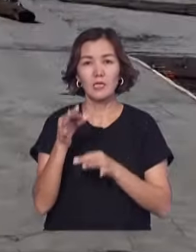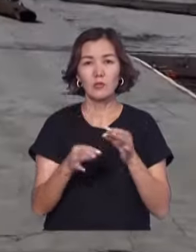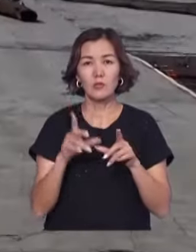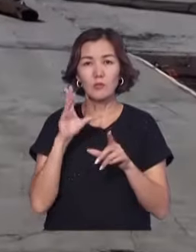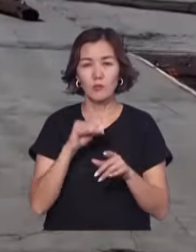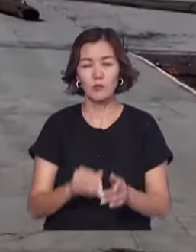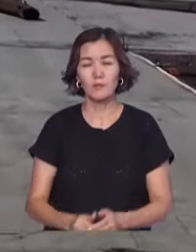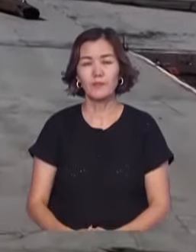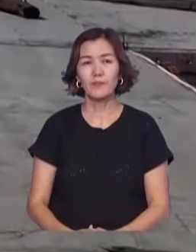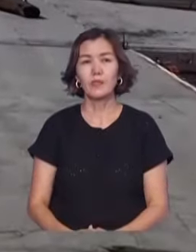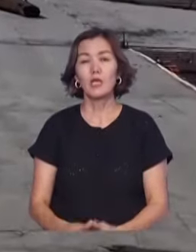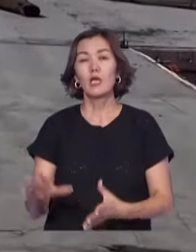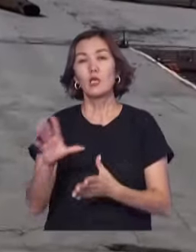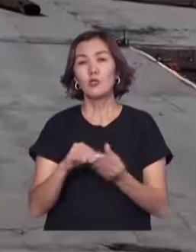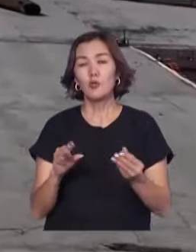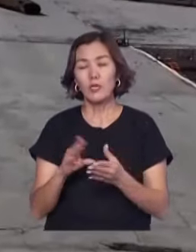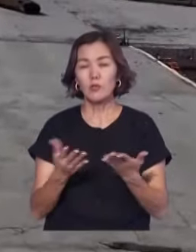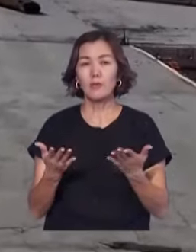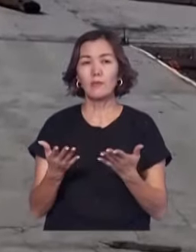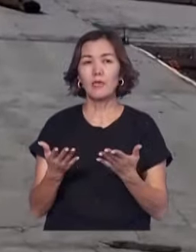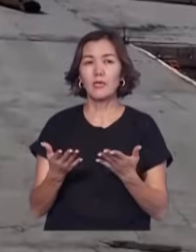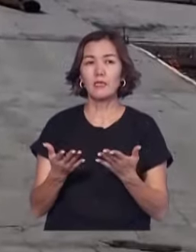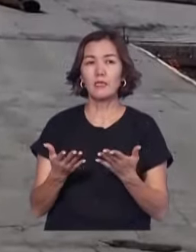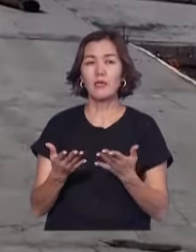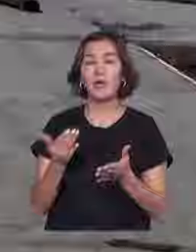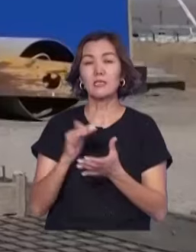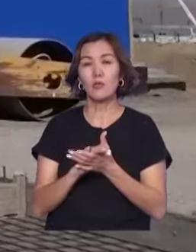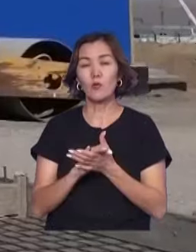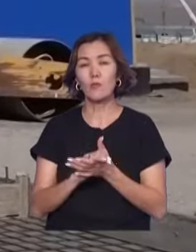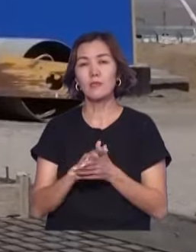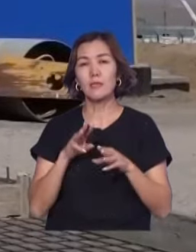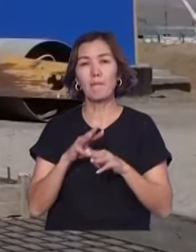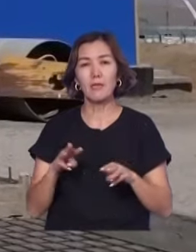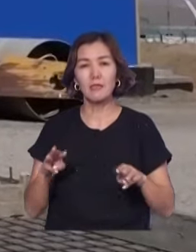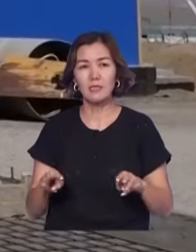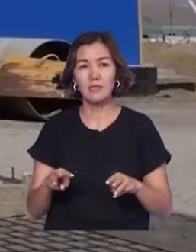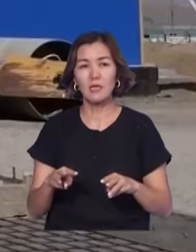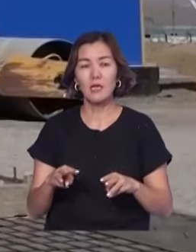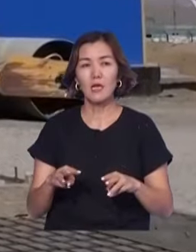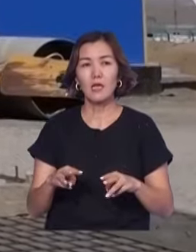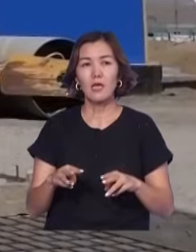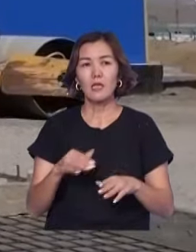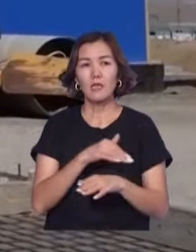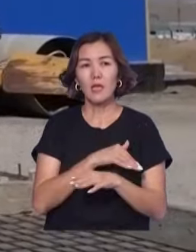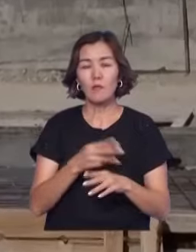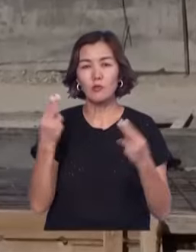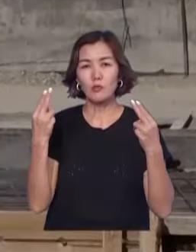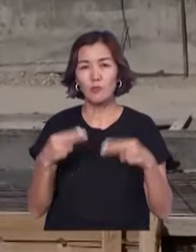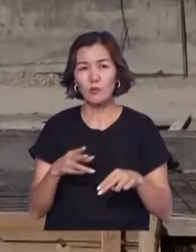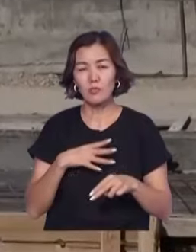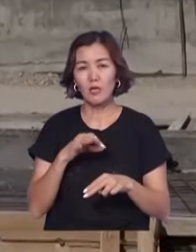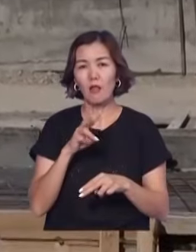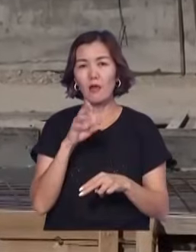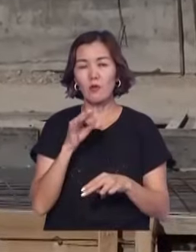перегружать. Еще одним объектом, с деятельностью которого ознакомился глава Кабмина, стал таможенный пост Алаколь, включая текущую